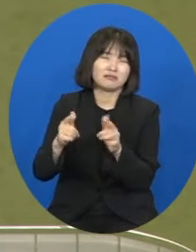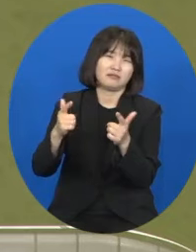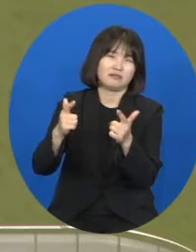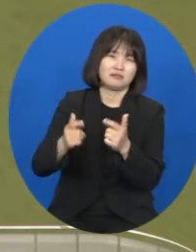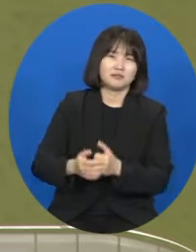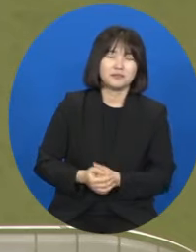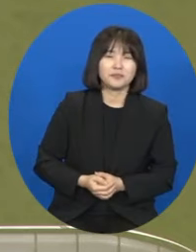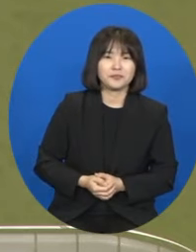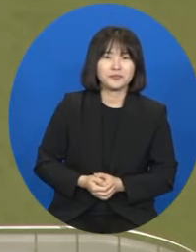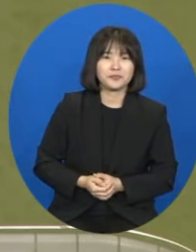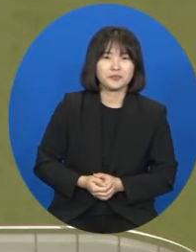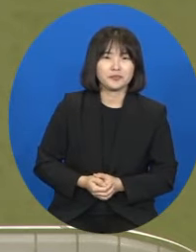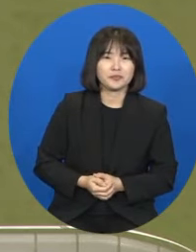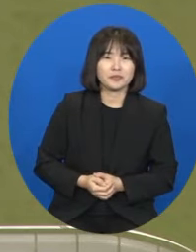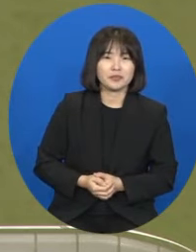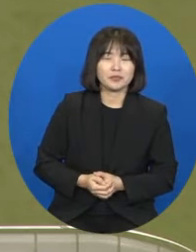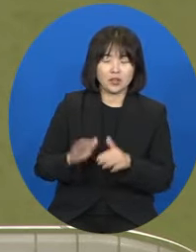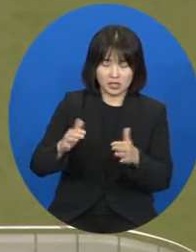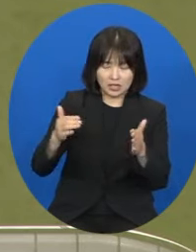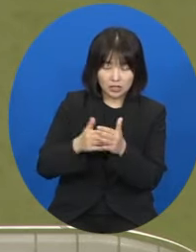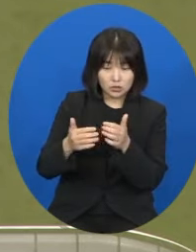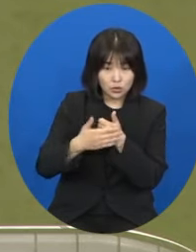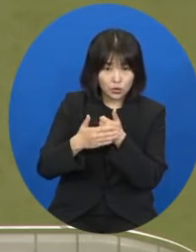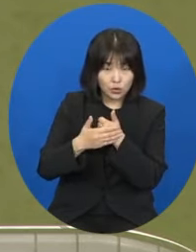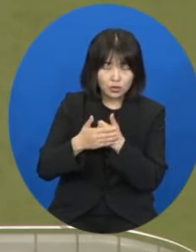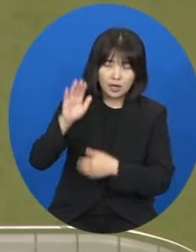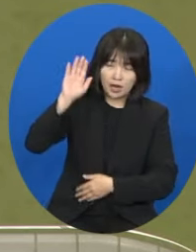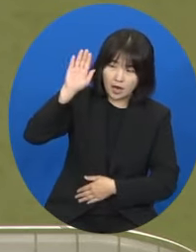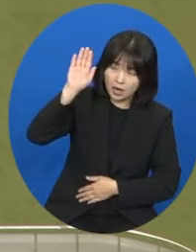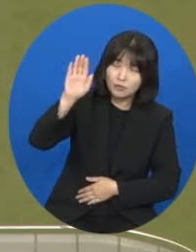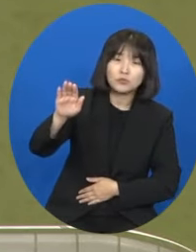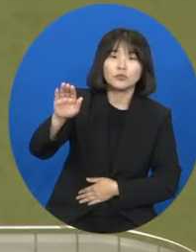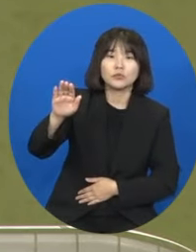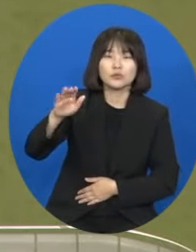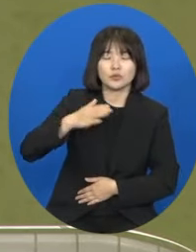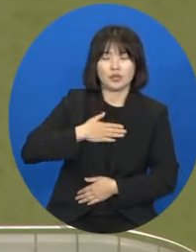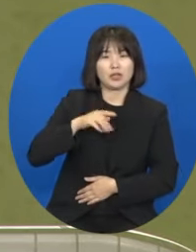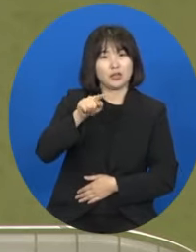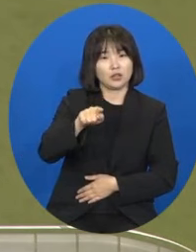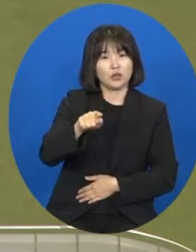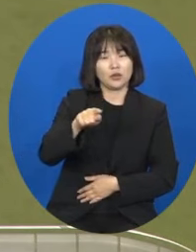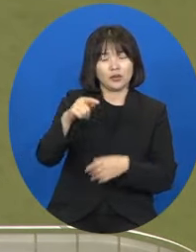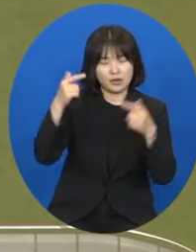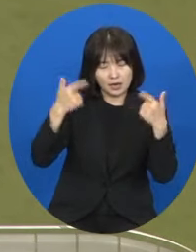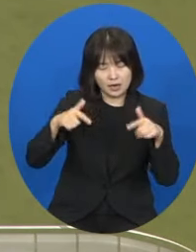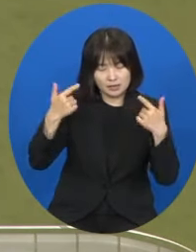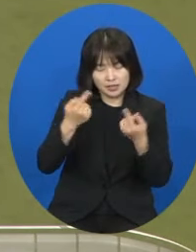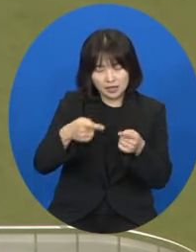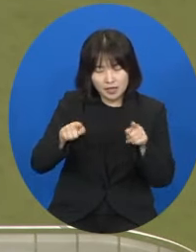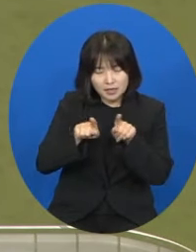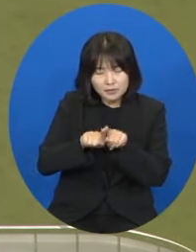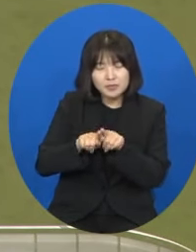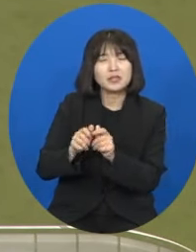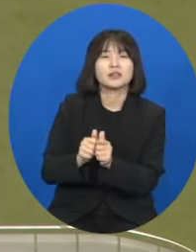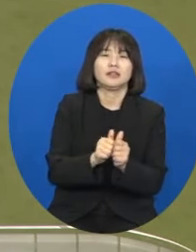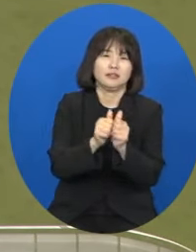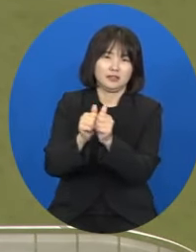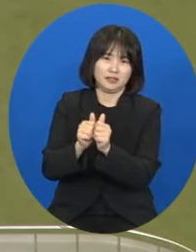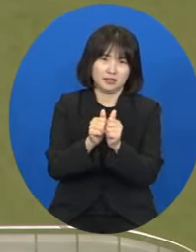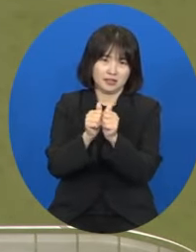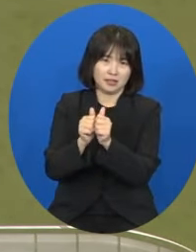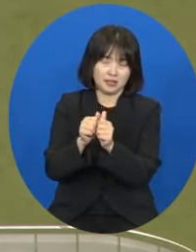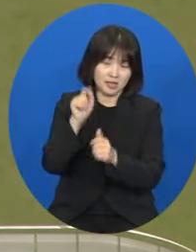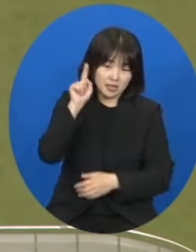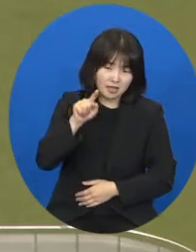아니죠. 여기까지 도와주었는데 앞으로도 내가 너와 항상 함께 할 거야. 내일도